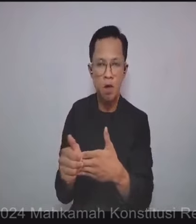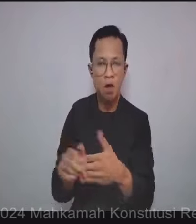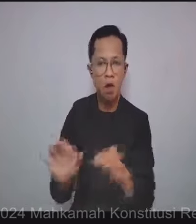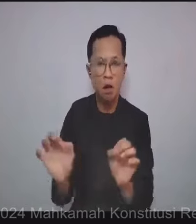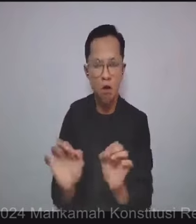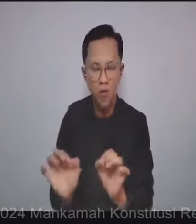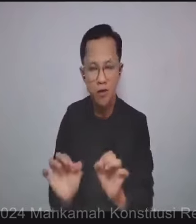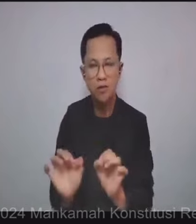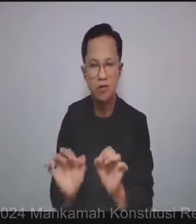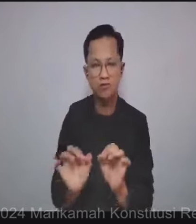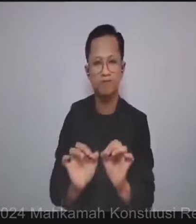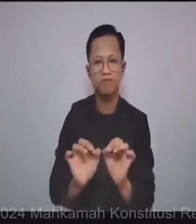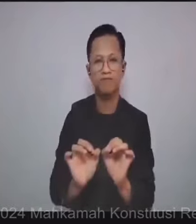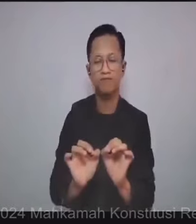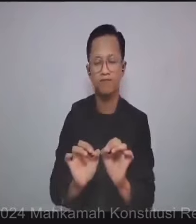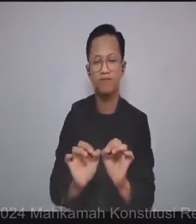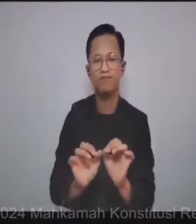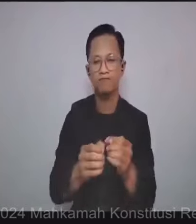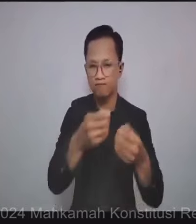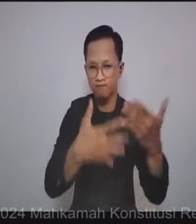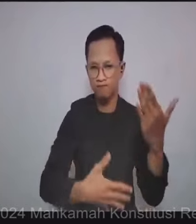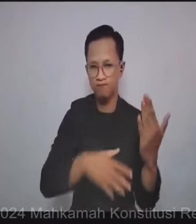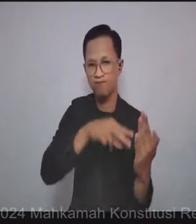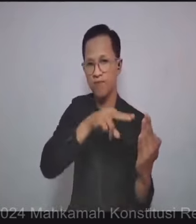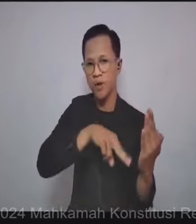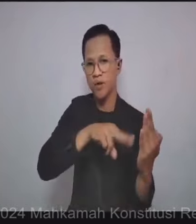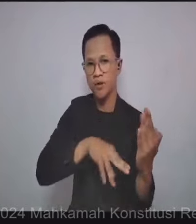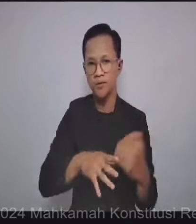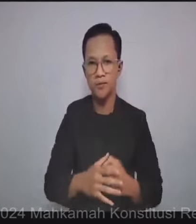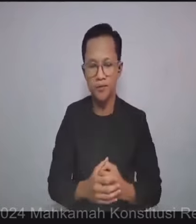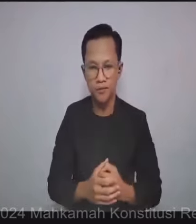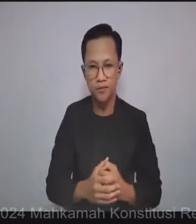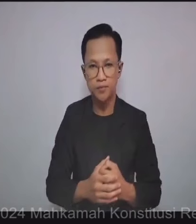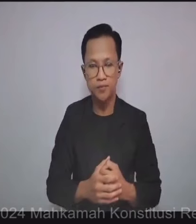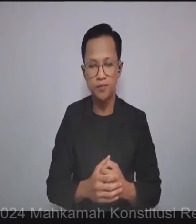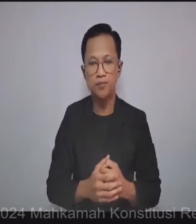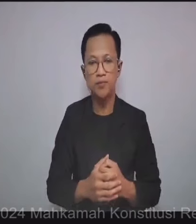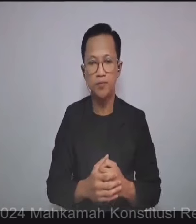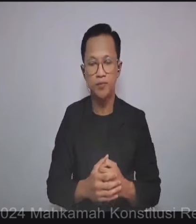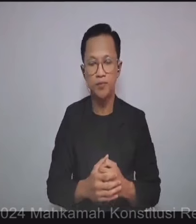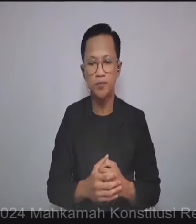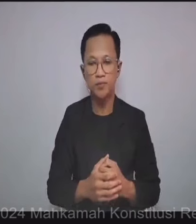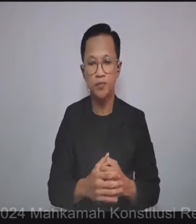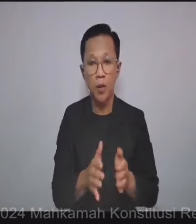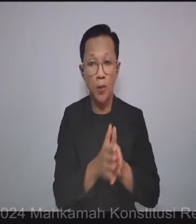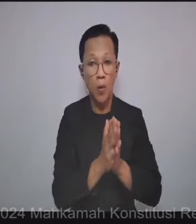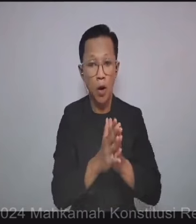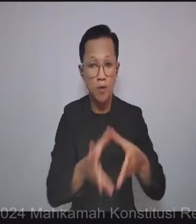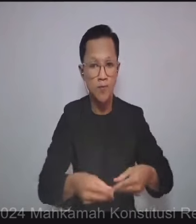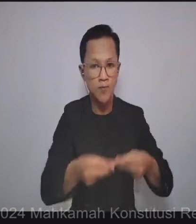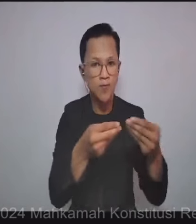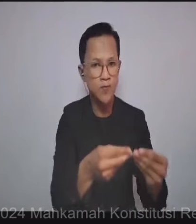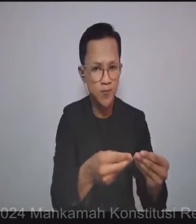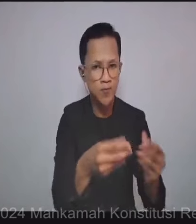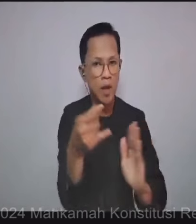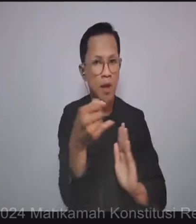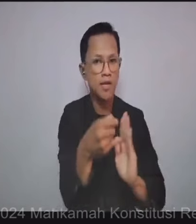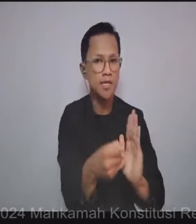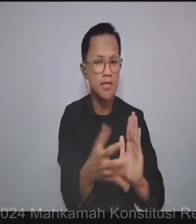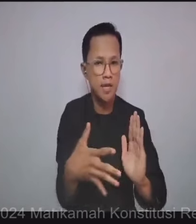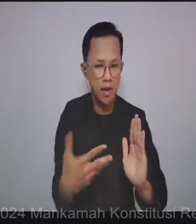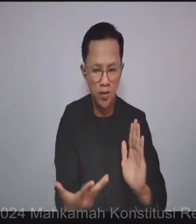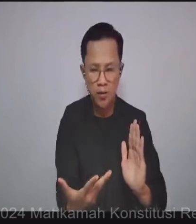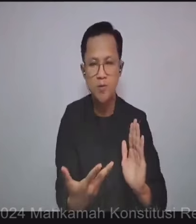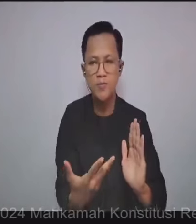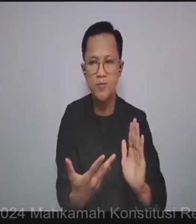dianggap diucapkan termohon juga mengajukan Eksepsi pada pokoknya menyatakan dalil-dalil permohonan-pmohon merupakan dalil